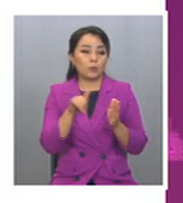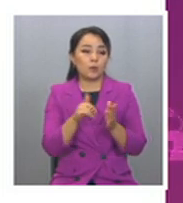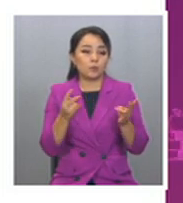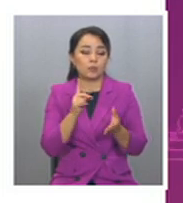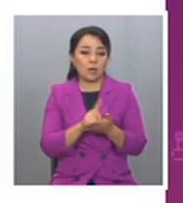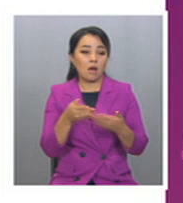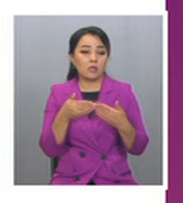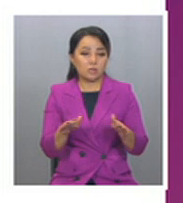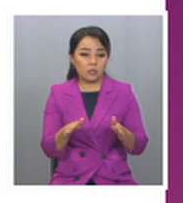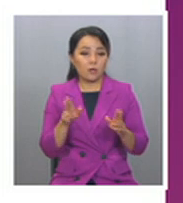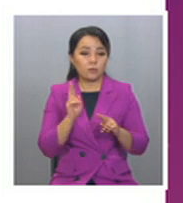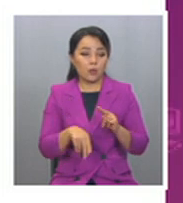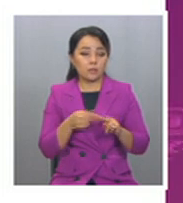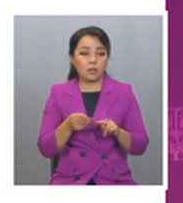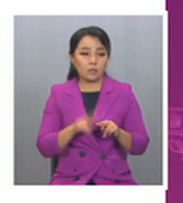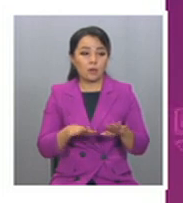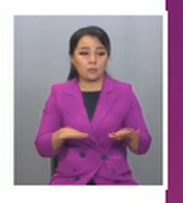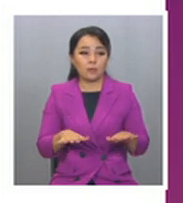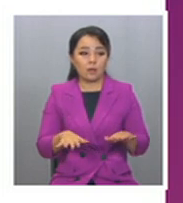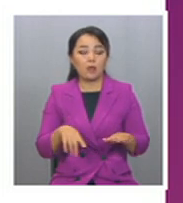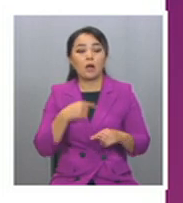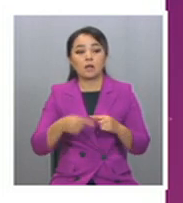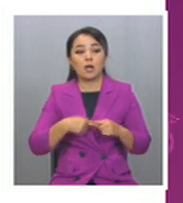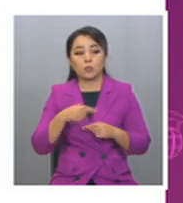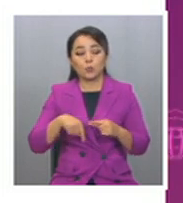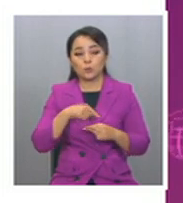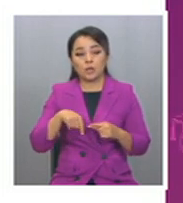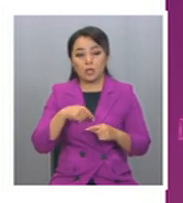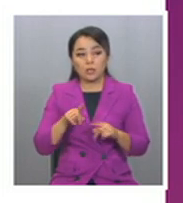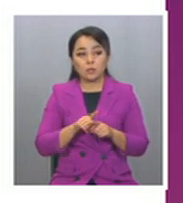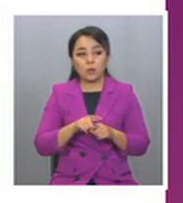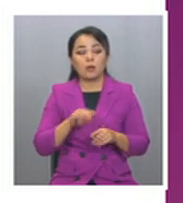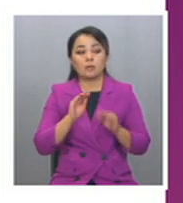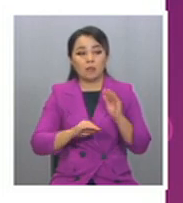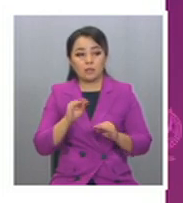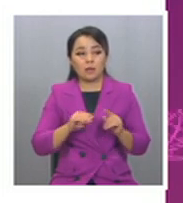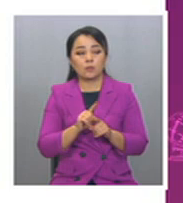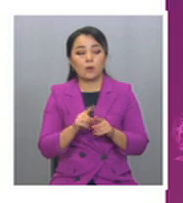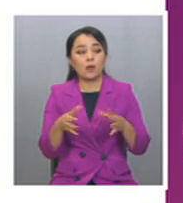ашқан соң, мына жердегі катушканың мәнін, конденсатордың мәнін және